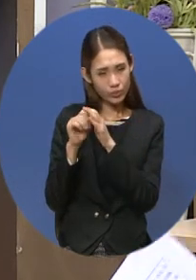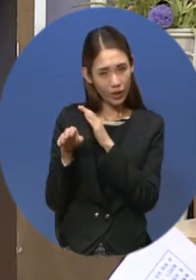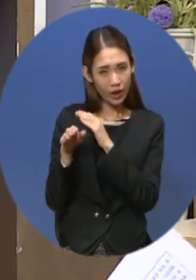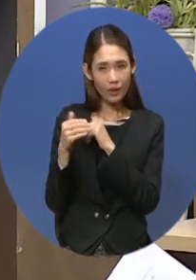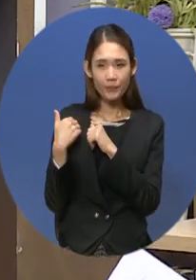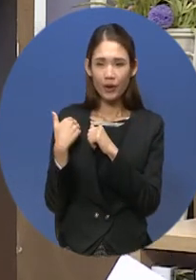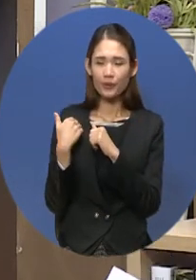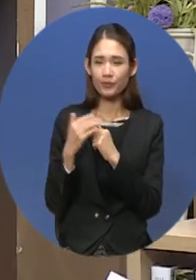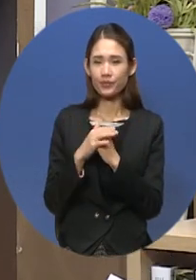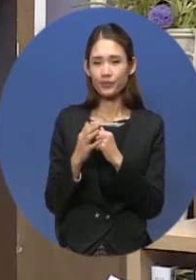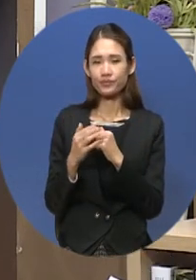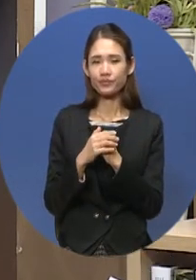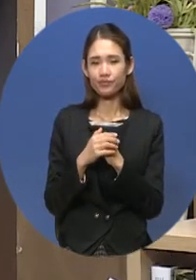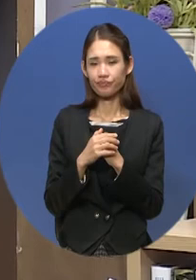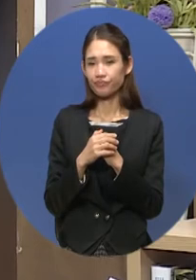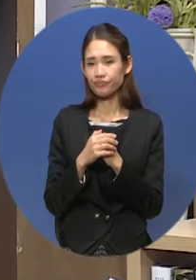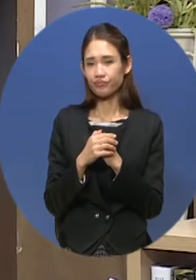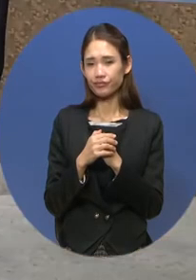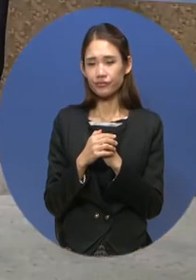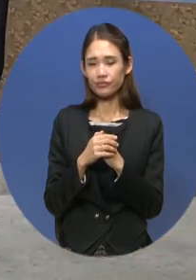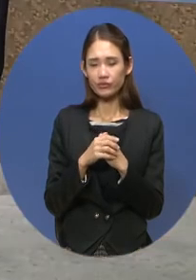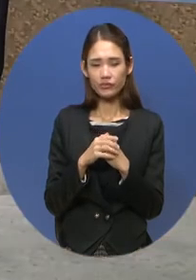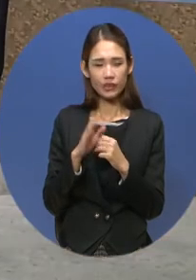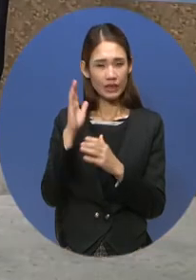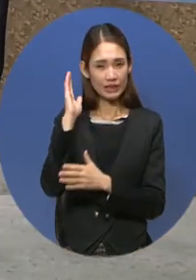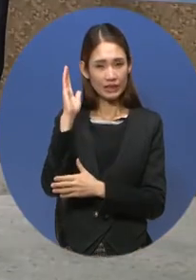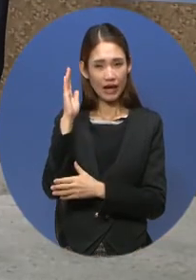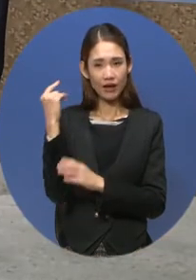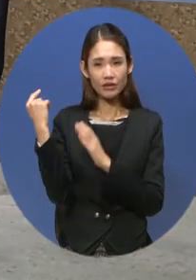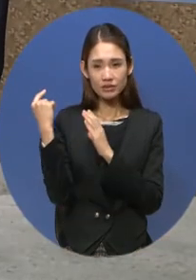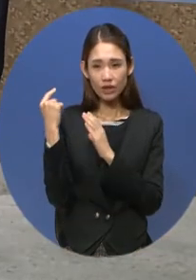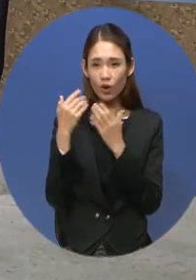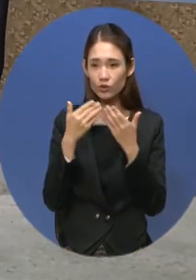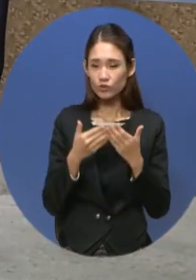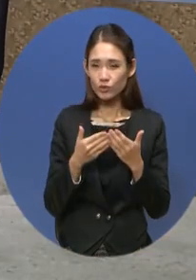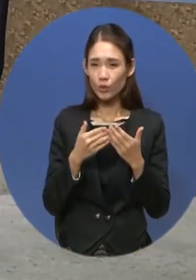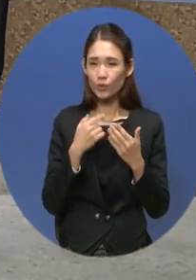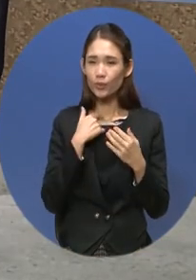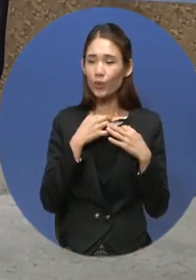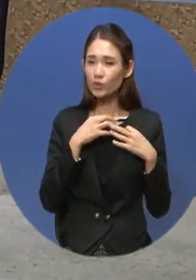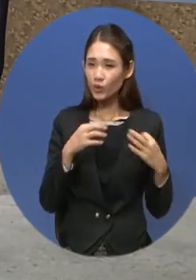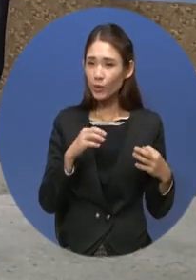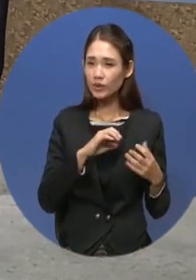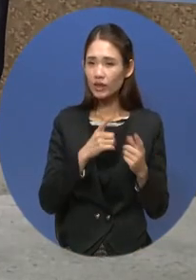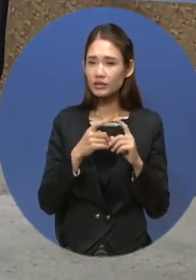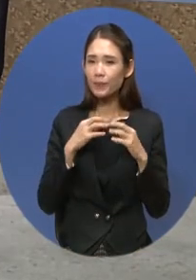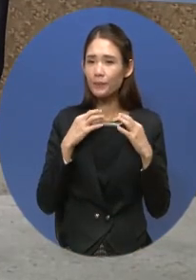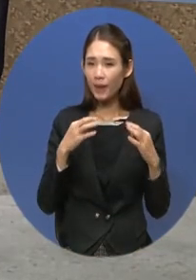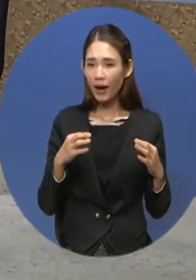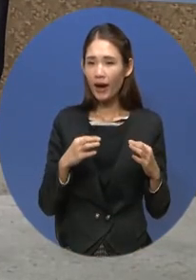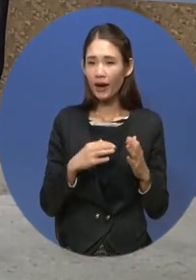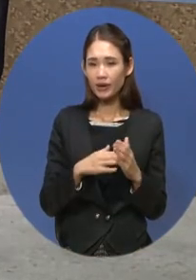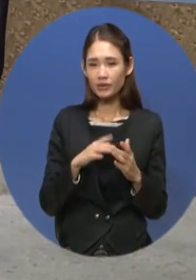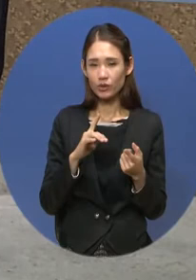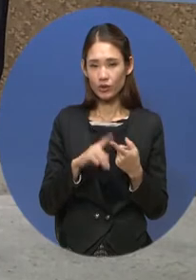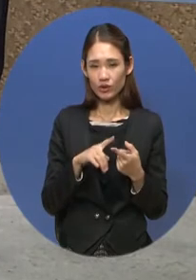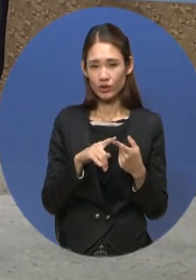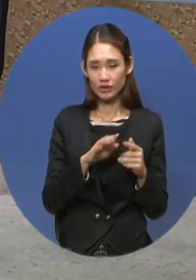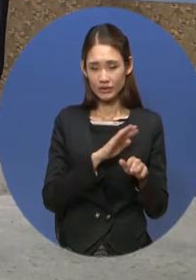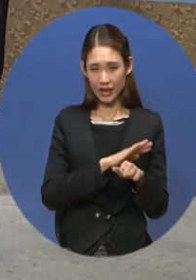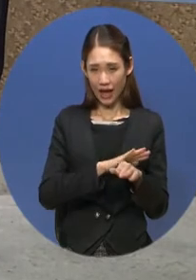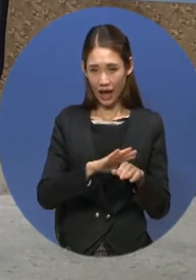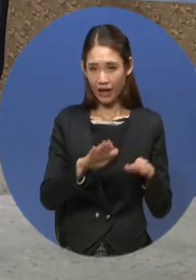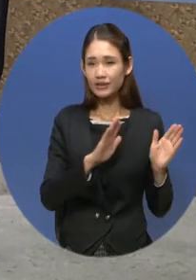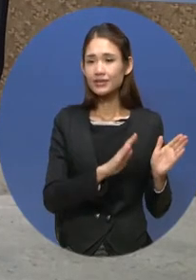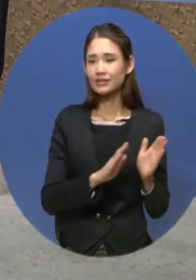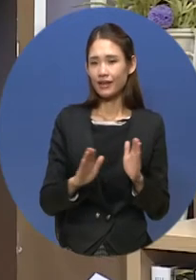부분인데 또 의원님께서 그렇죠. 이렇게 이야기를 들어주시고 또 목소리를 대신 내주셔서 이렇게 또잘 진행이 되고 있는